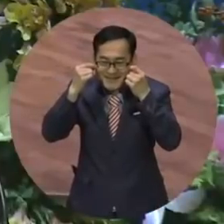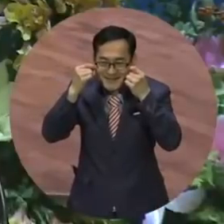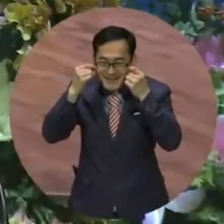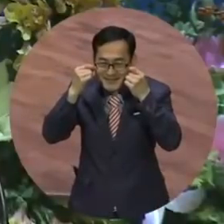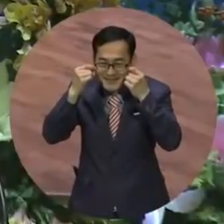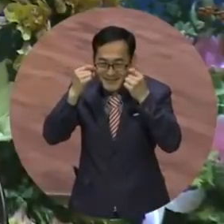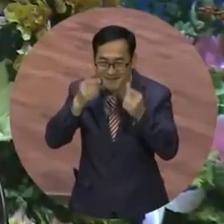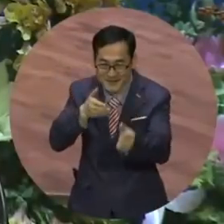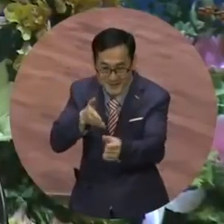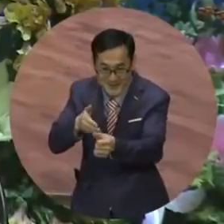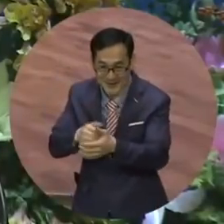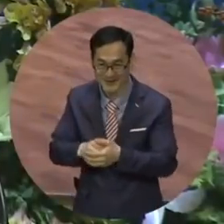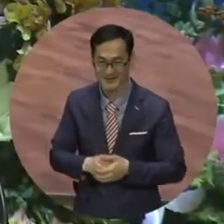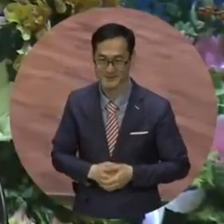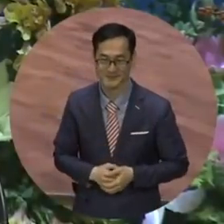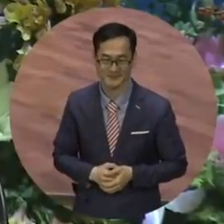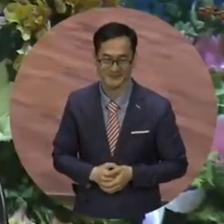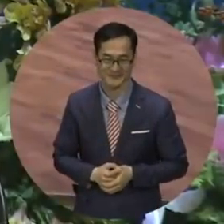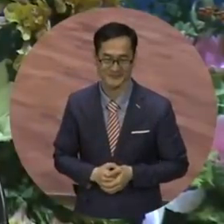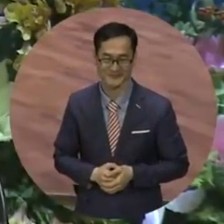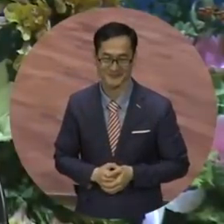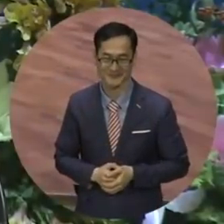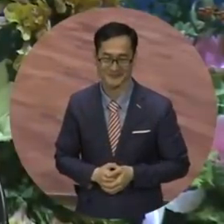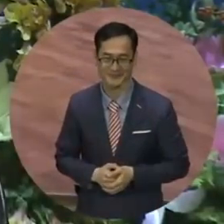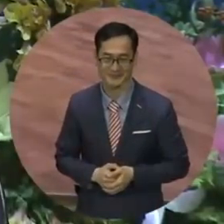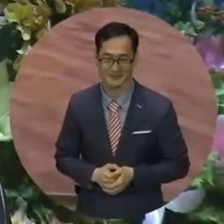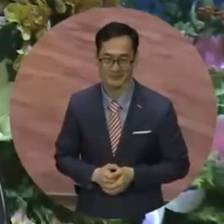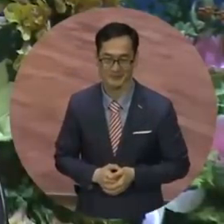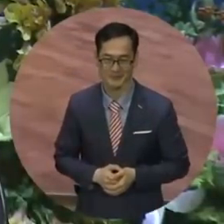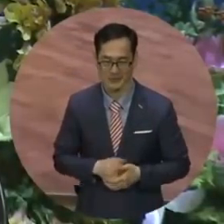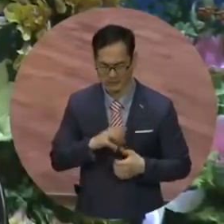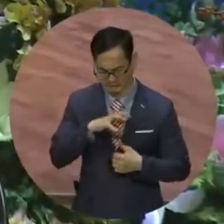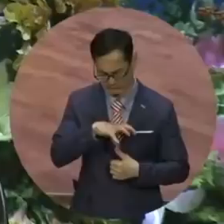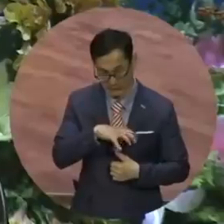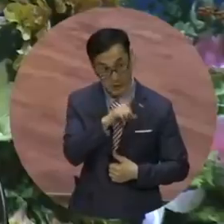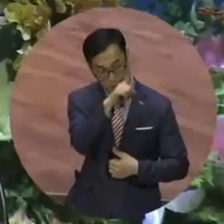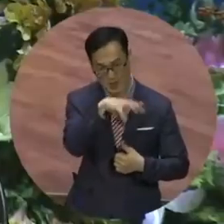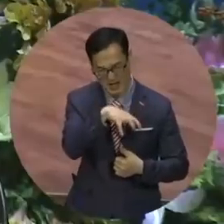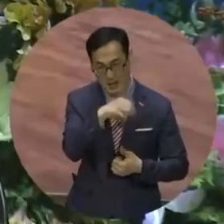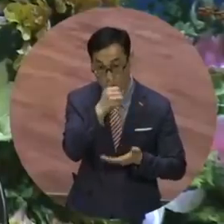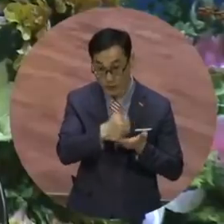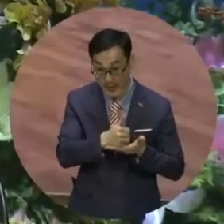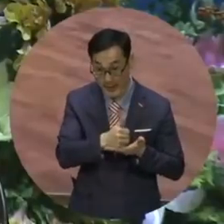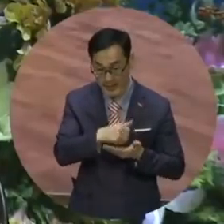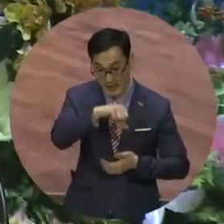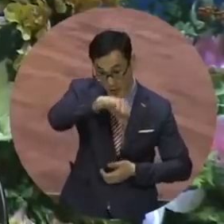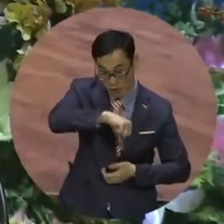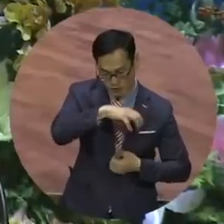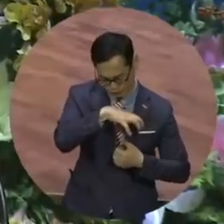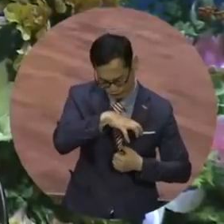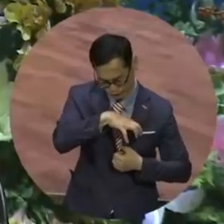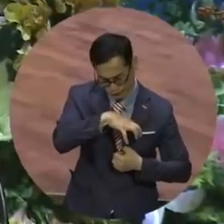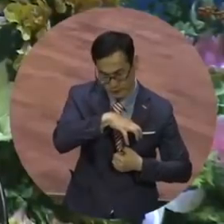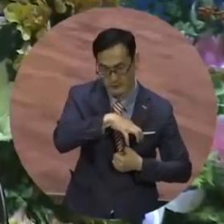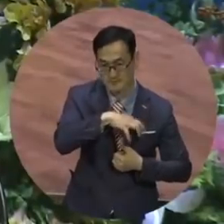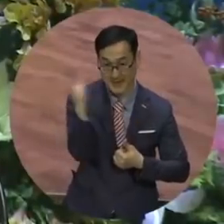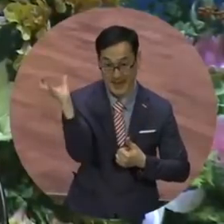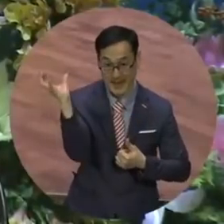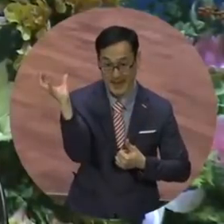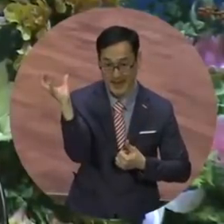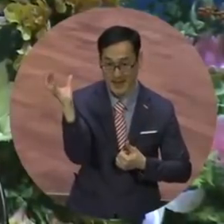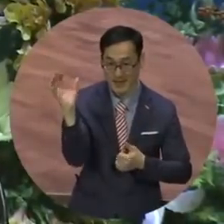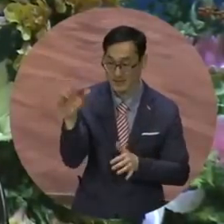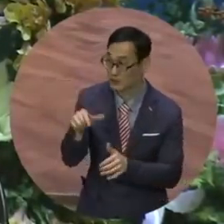즐거워하느니라. 즐거워하느니라. 우리를 짓누르고 있는 모든 죄와 이 저주로부터 구원받아서